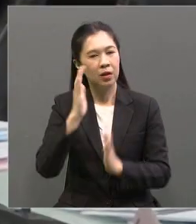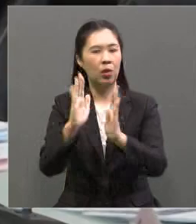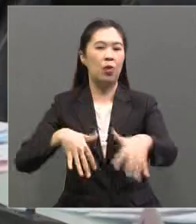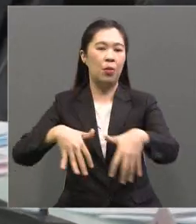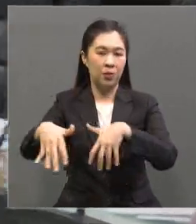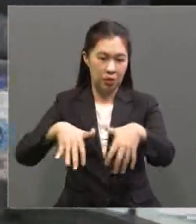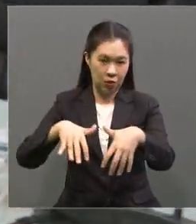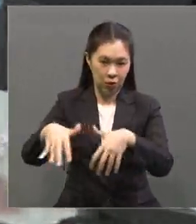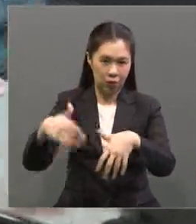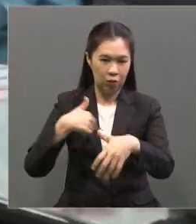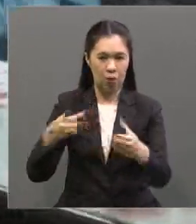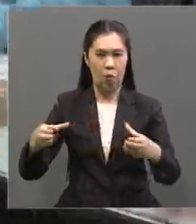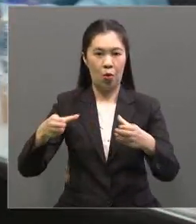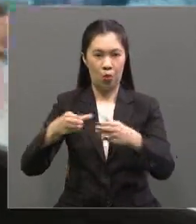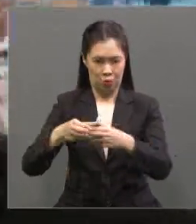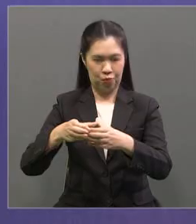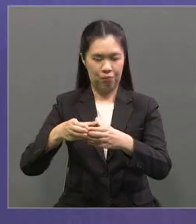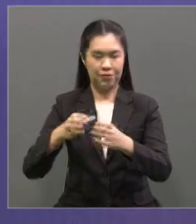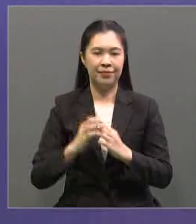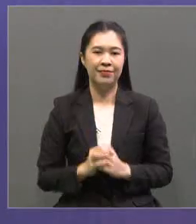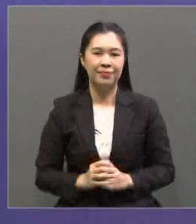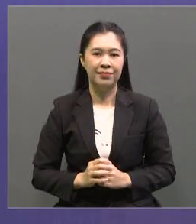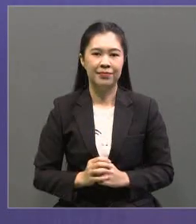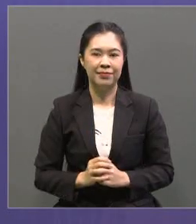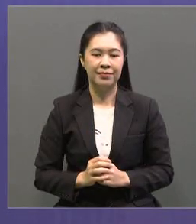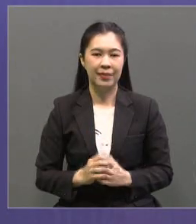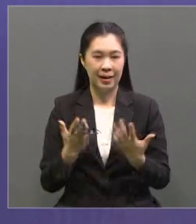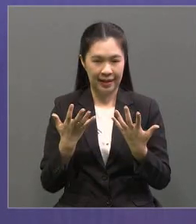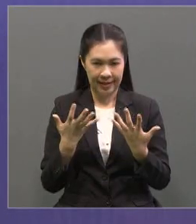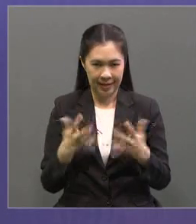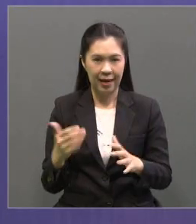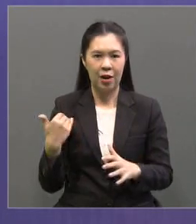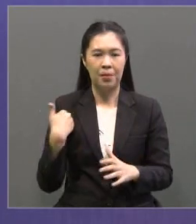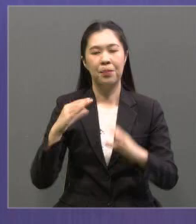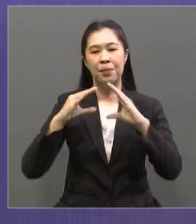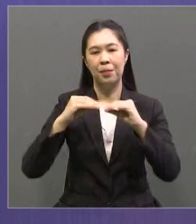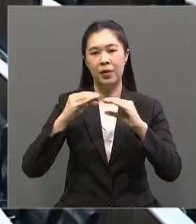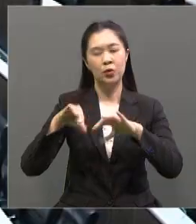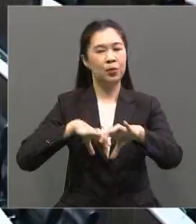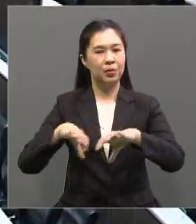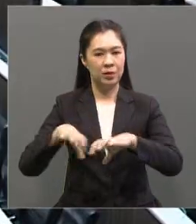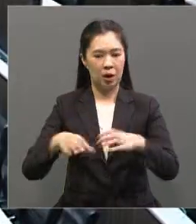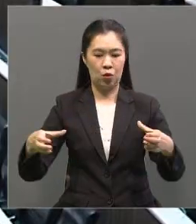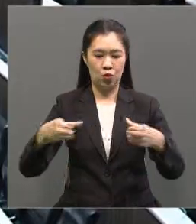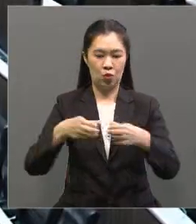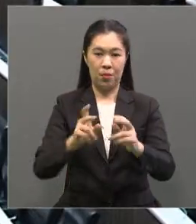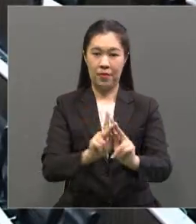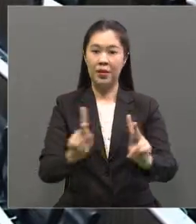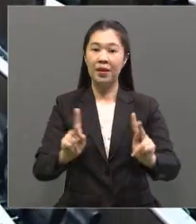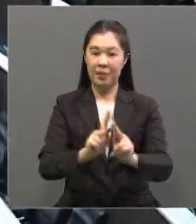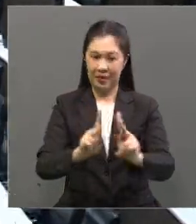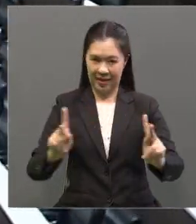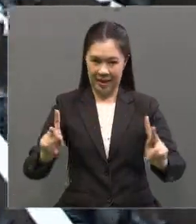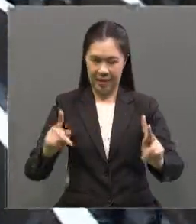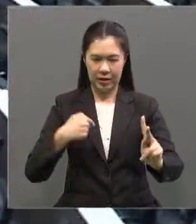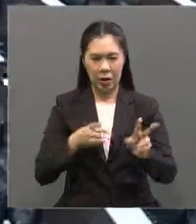าชนรวมทั้งพรรคก้าวไกลด้วยนะคะก็จากนั้นนะคะก็จะมีการจัดประชุมคณะกรรมการชุดใหญ่ของคณะกรรม